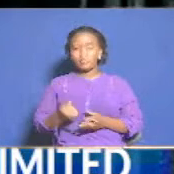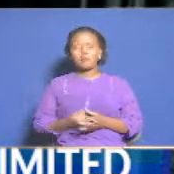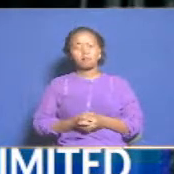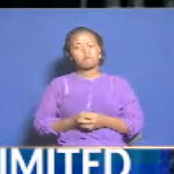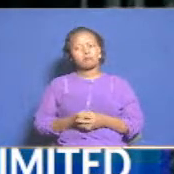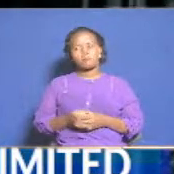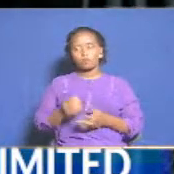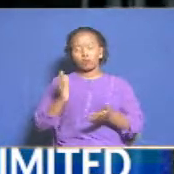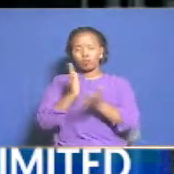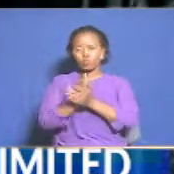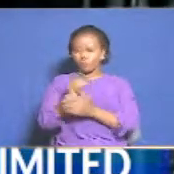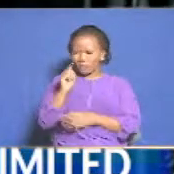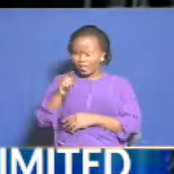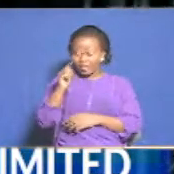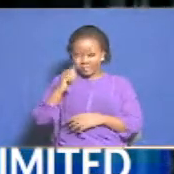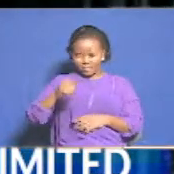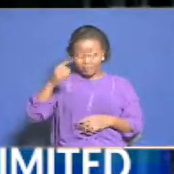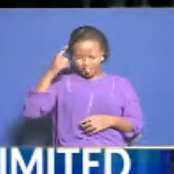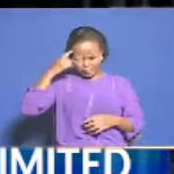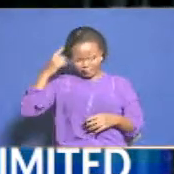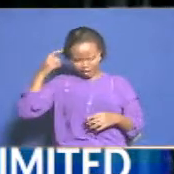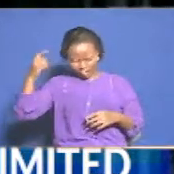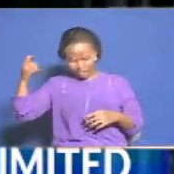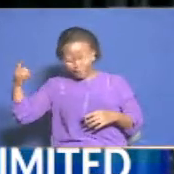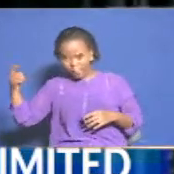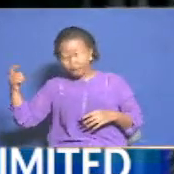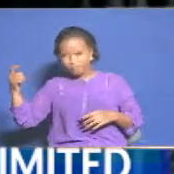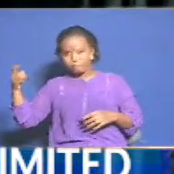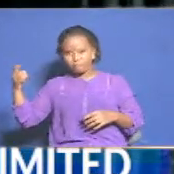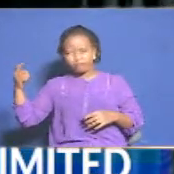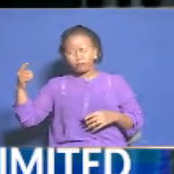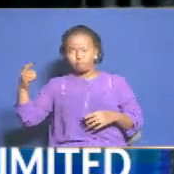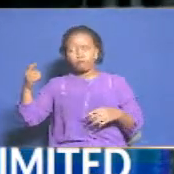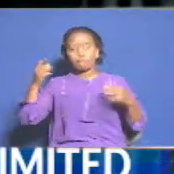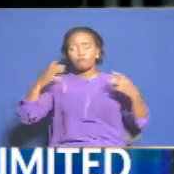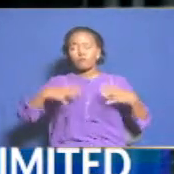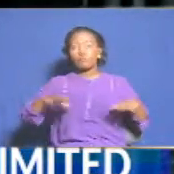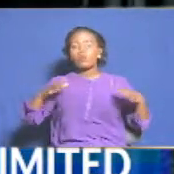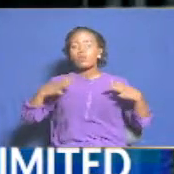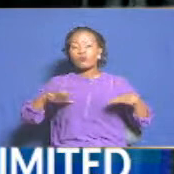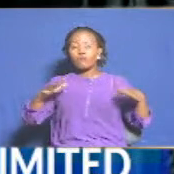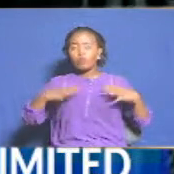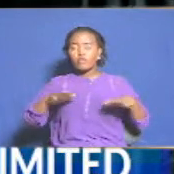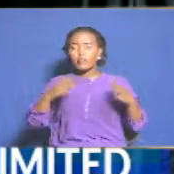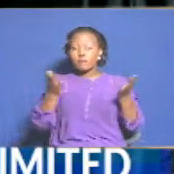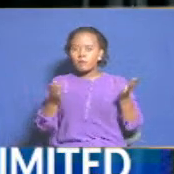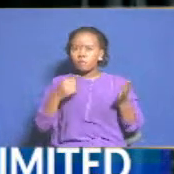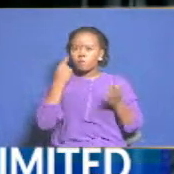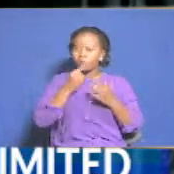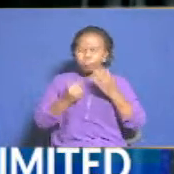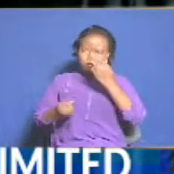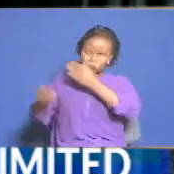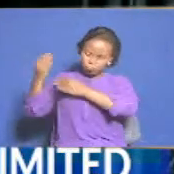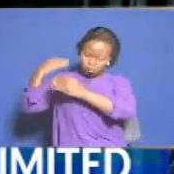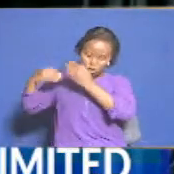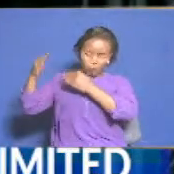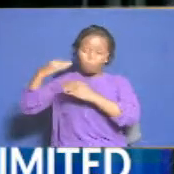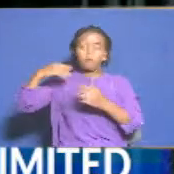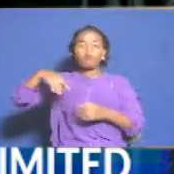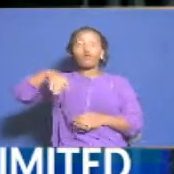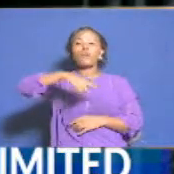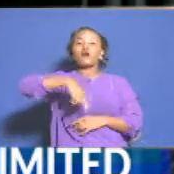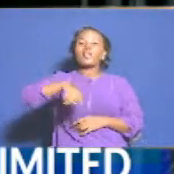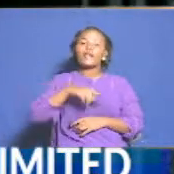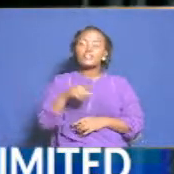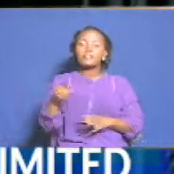hii ni ndoto ya watu ambao walikuweko mbele yetu,